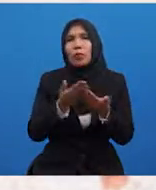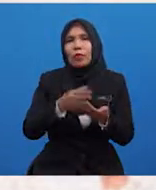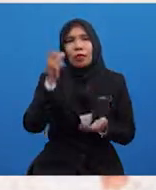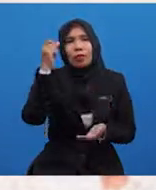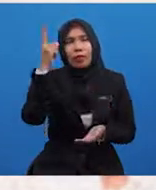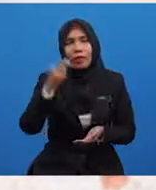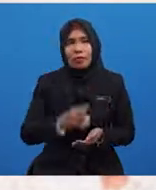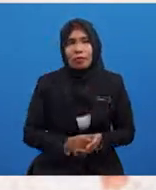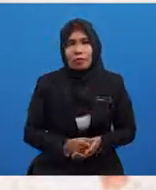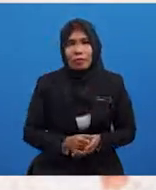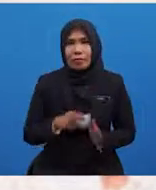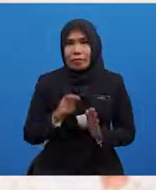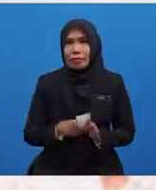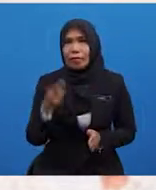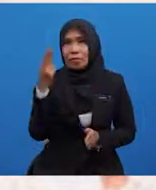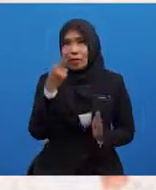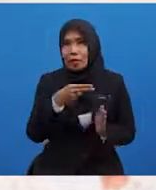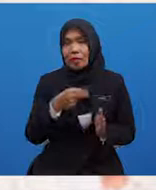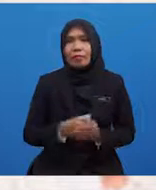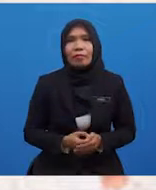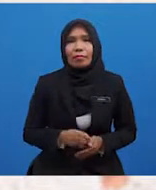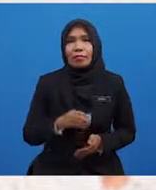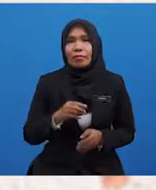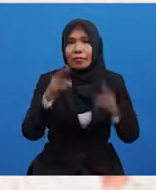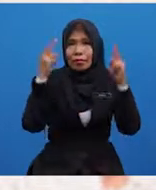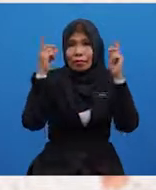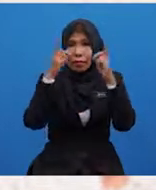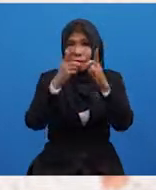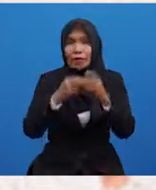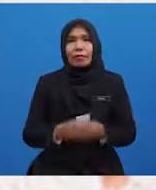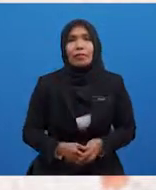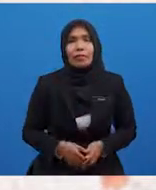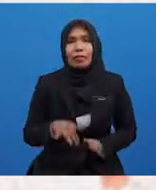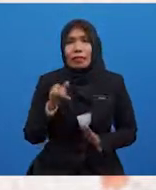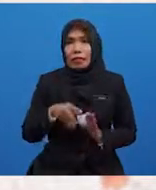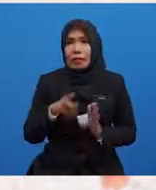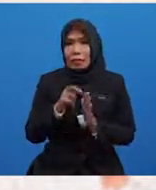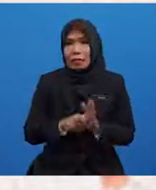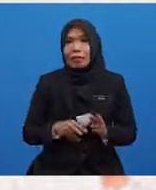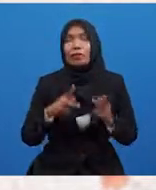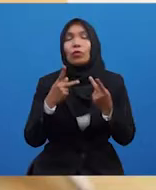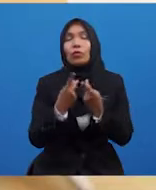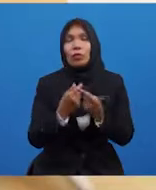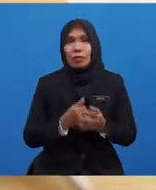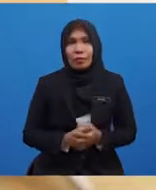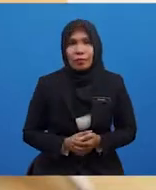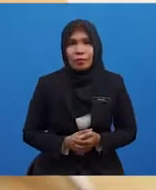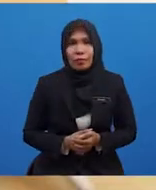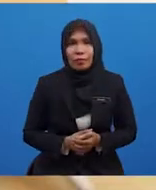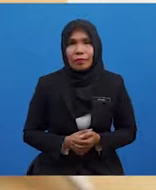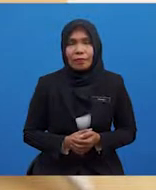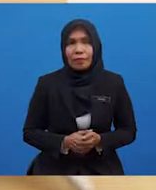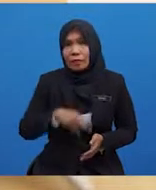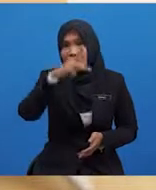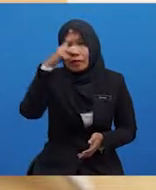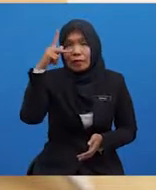terhadap data yang terkumpul serta hubungan antara data-data ini. Hal ini